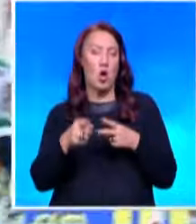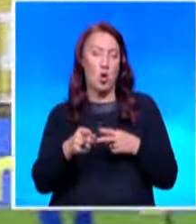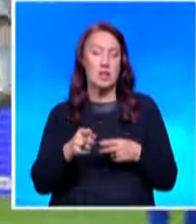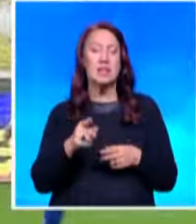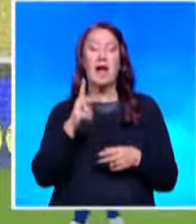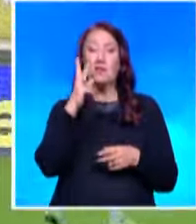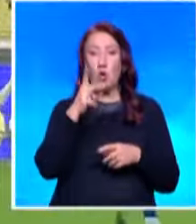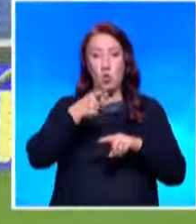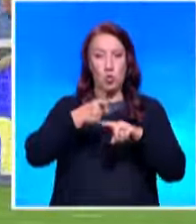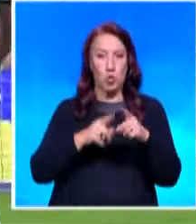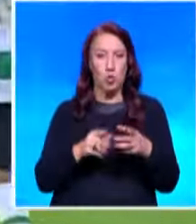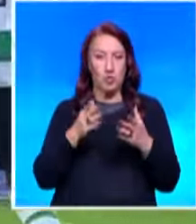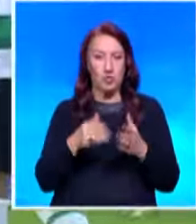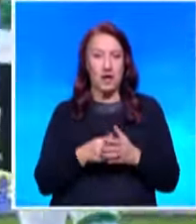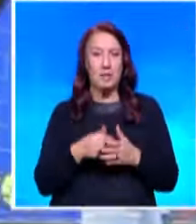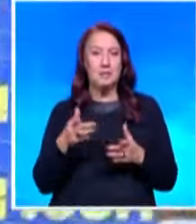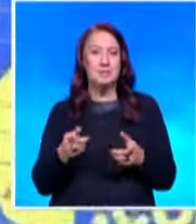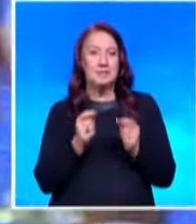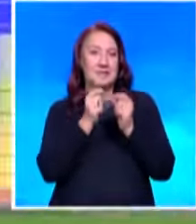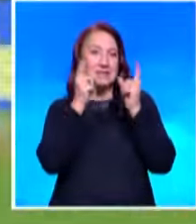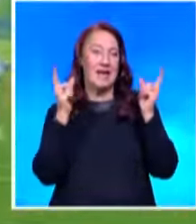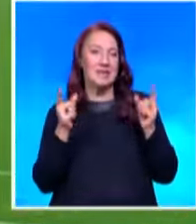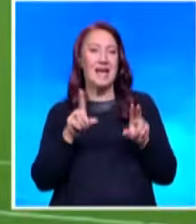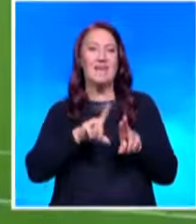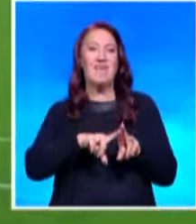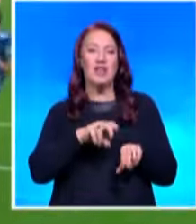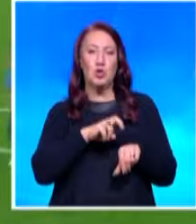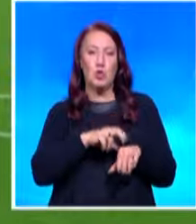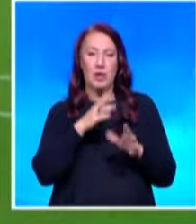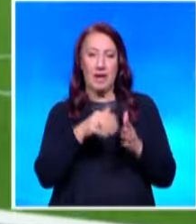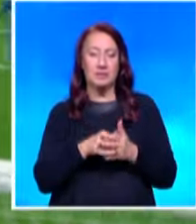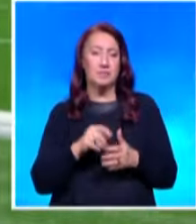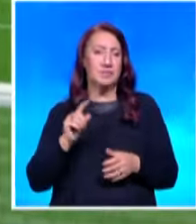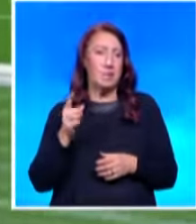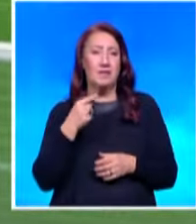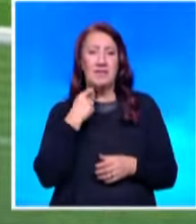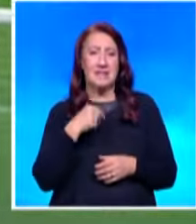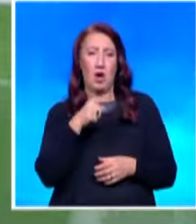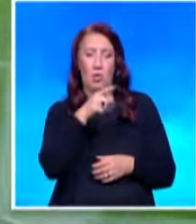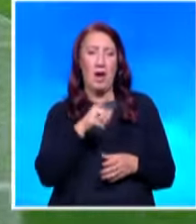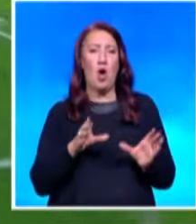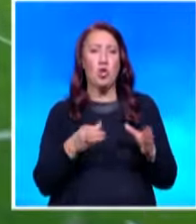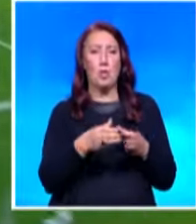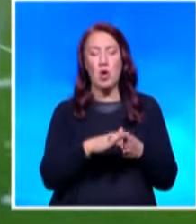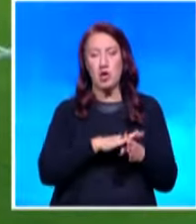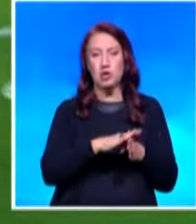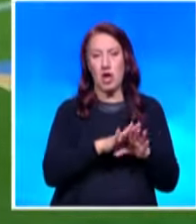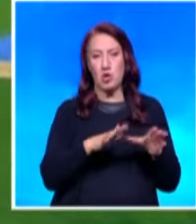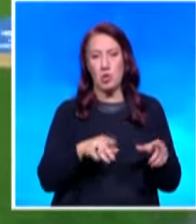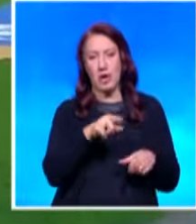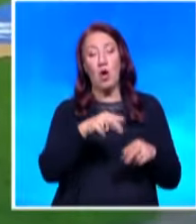полувреме след шут на Ел Джемили, изненадал Иван Диогеров. Това е първо поражение за Черно море, който запазва втората позиция в